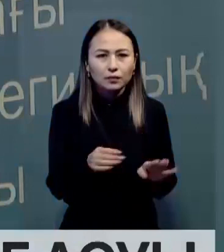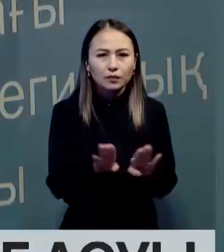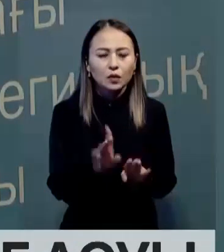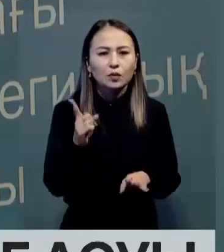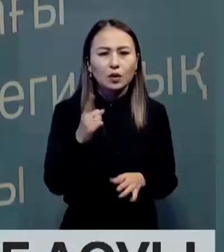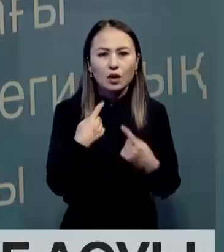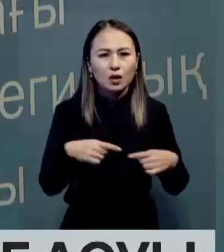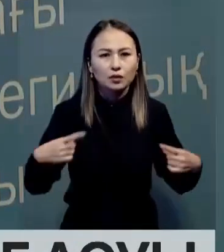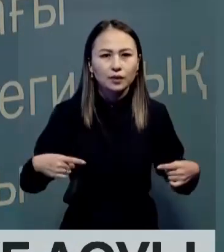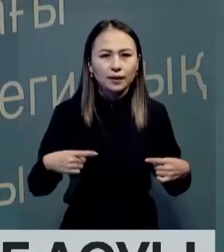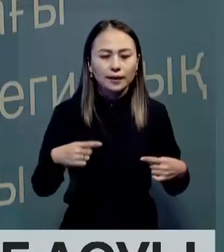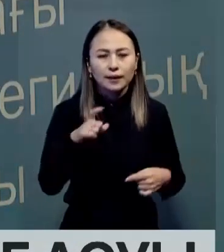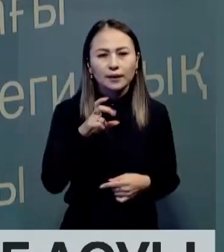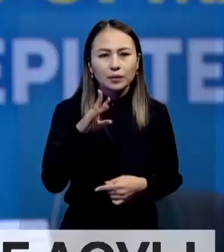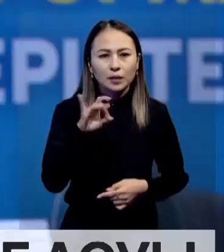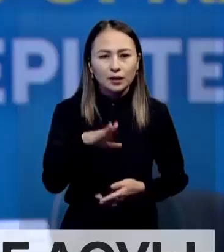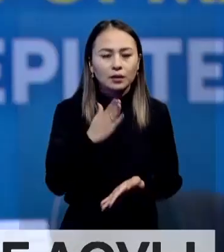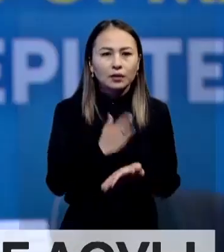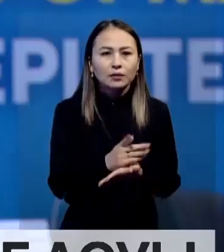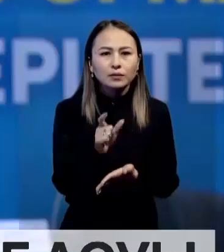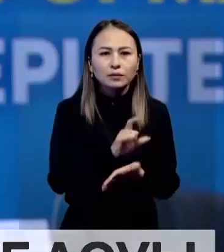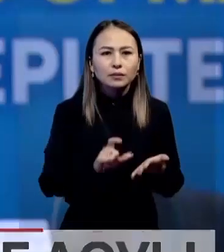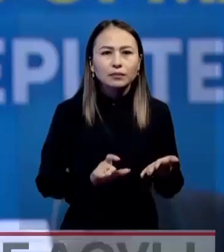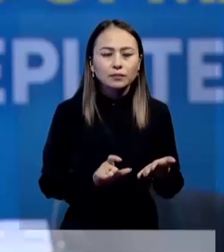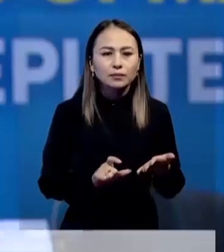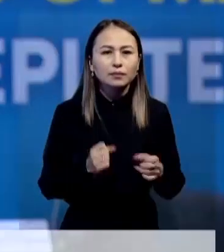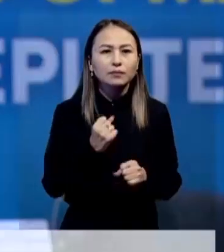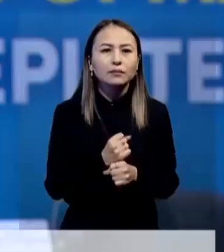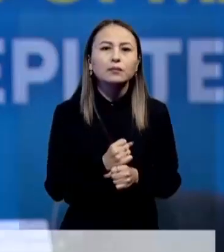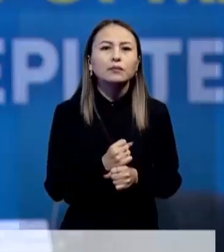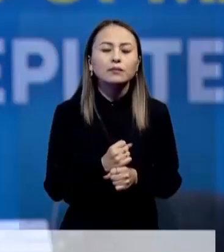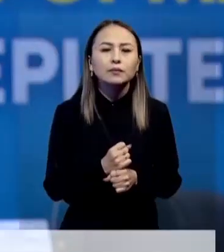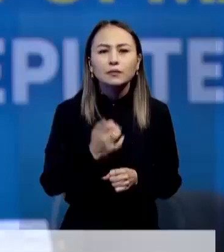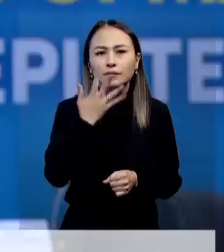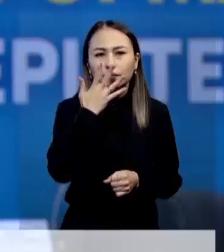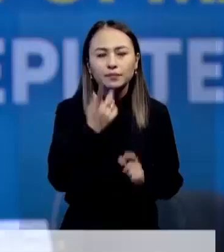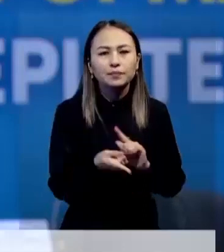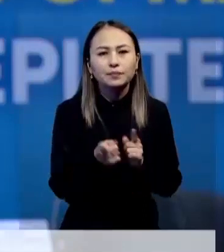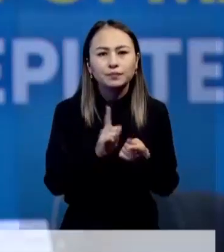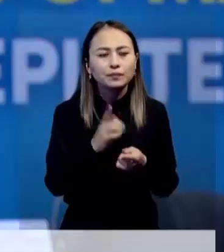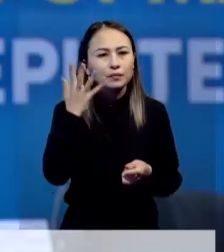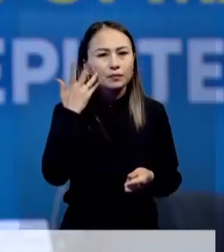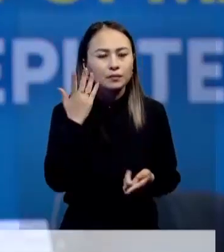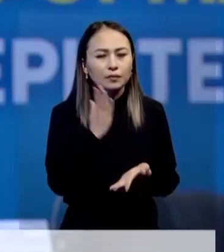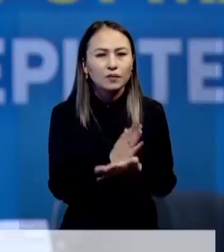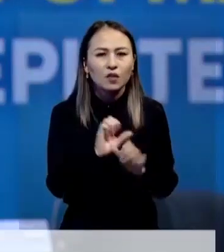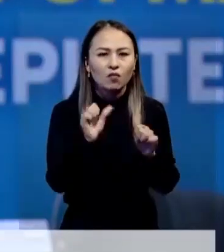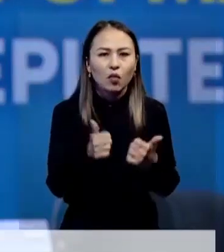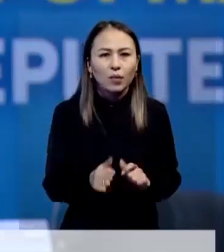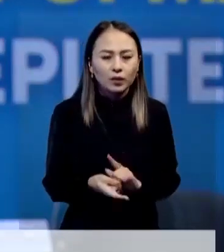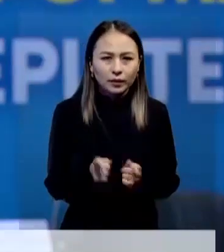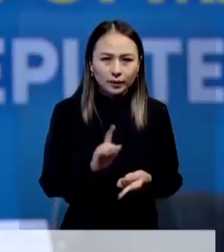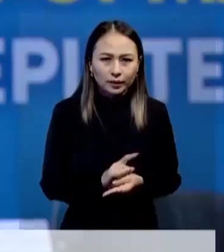өйткені әртүрлі эксперттердің әртүрлі пікірлері болады. Реформа деген ол шетелдік тілден аударғанда форманың өзгертуі деген,